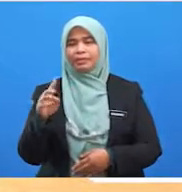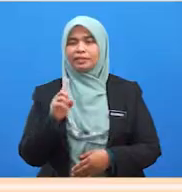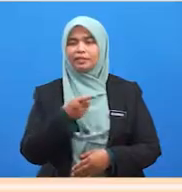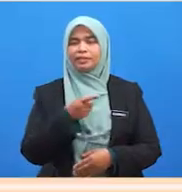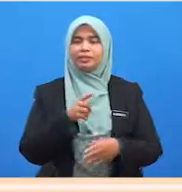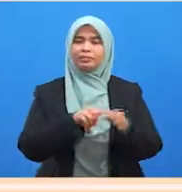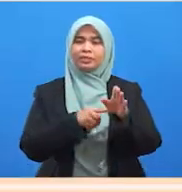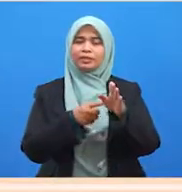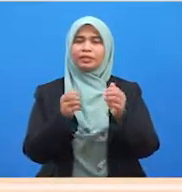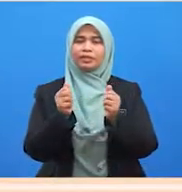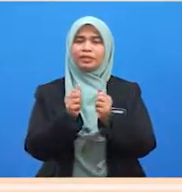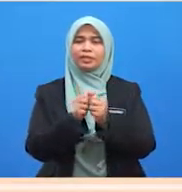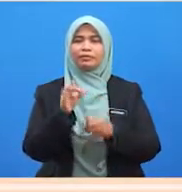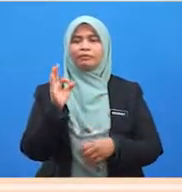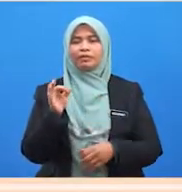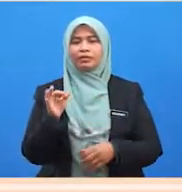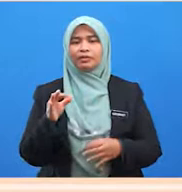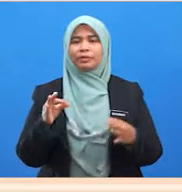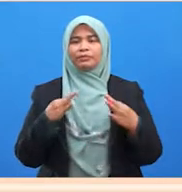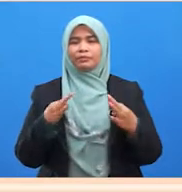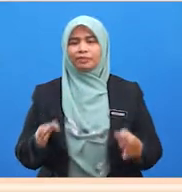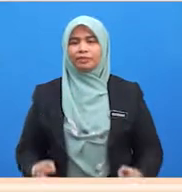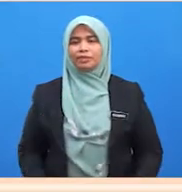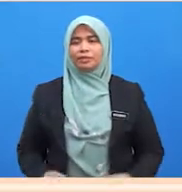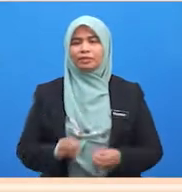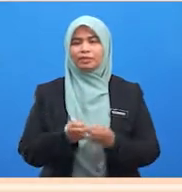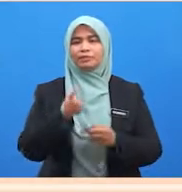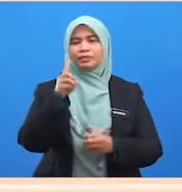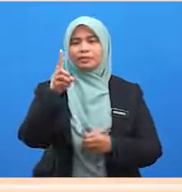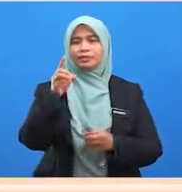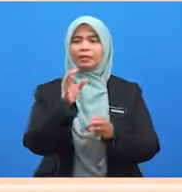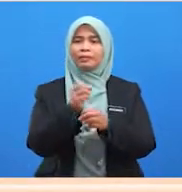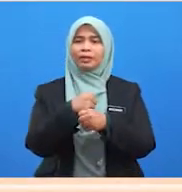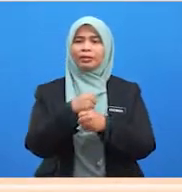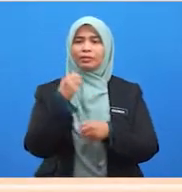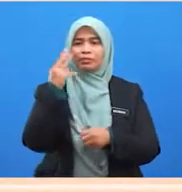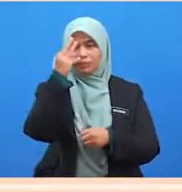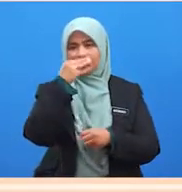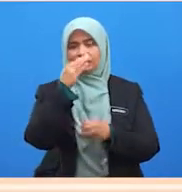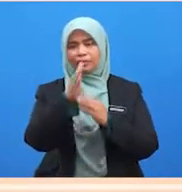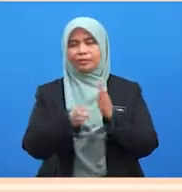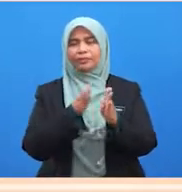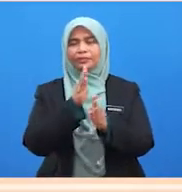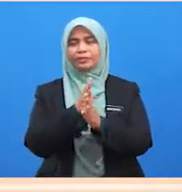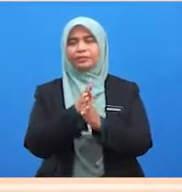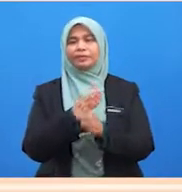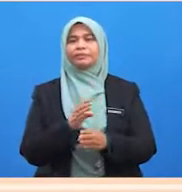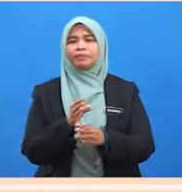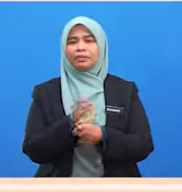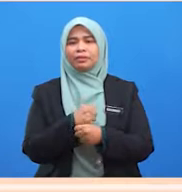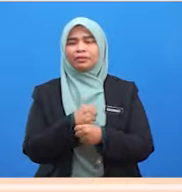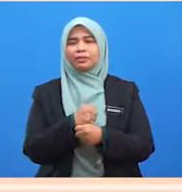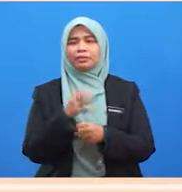kita mulakan dengan faktor fizikal yang pertama iaitu bentuk muka bumi. Bentuk muka